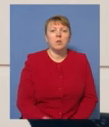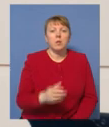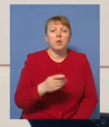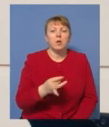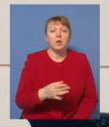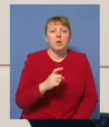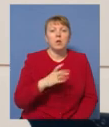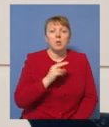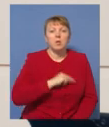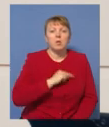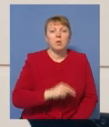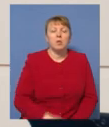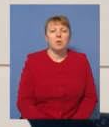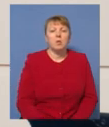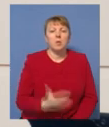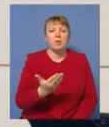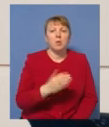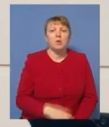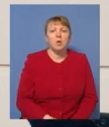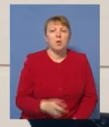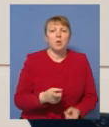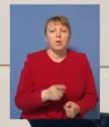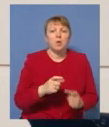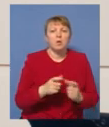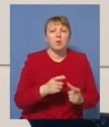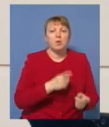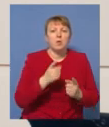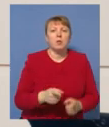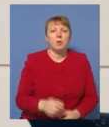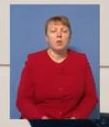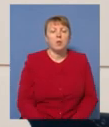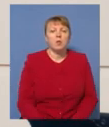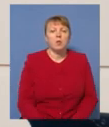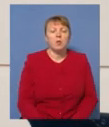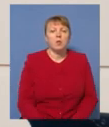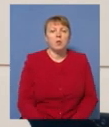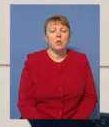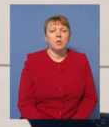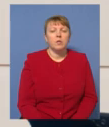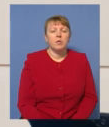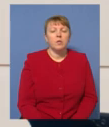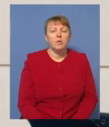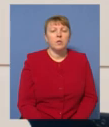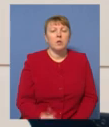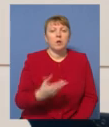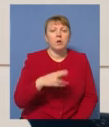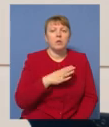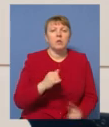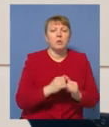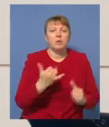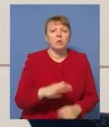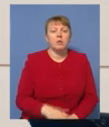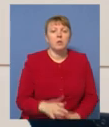кропотливой аналитической работы по многочисленным карточным переводам. Угу. Теперь основные виды